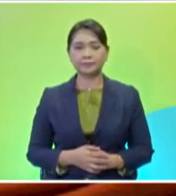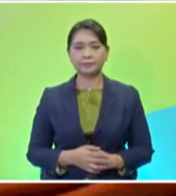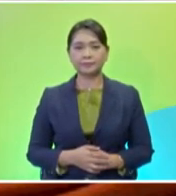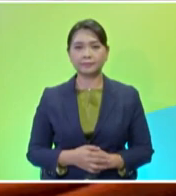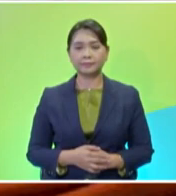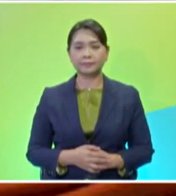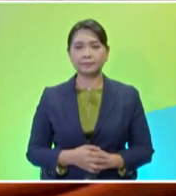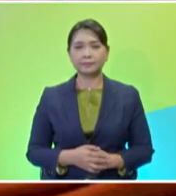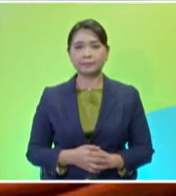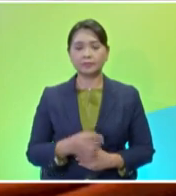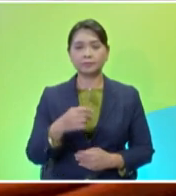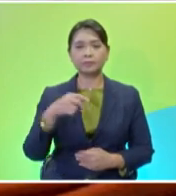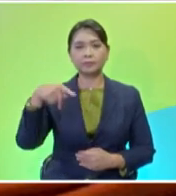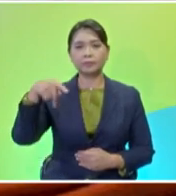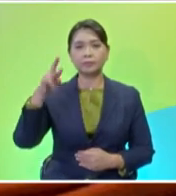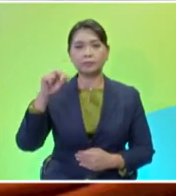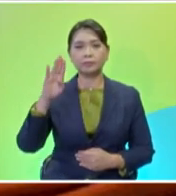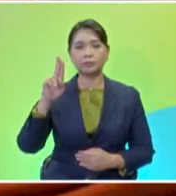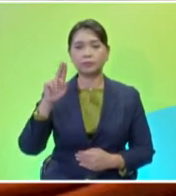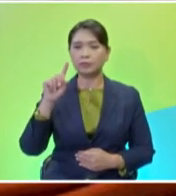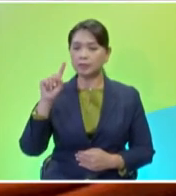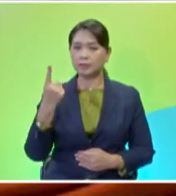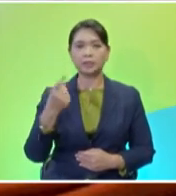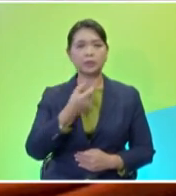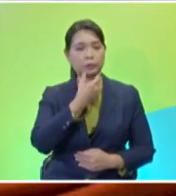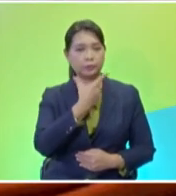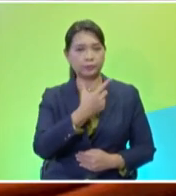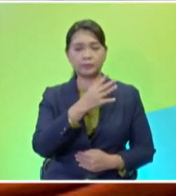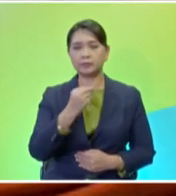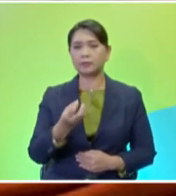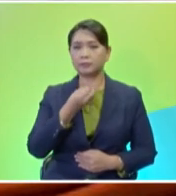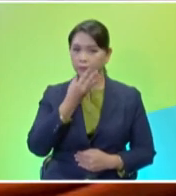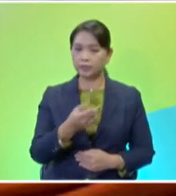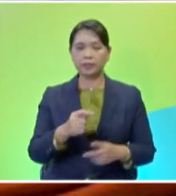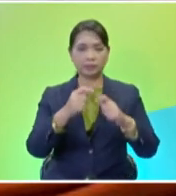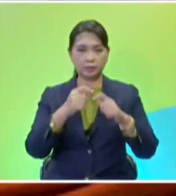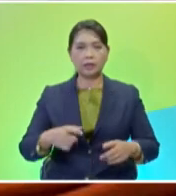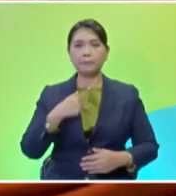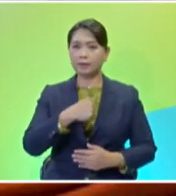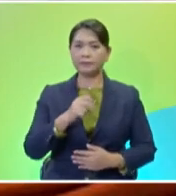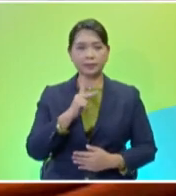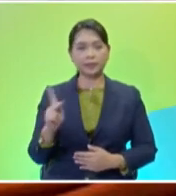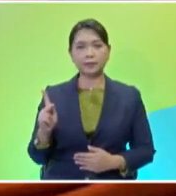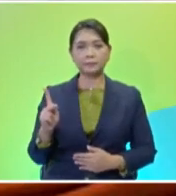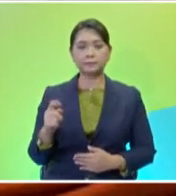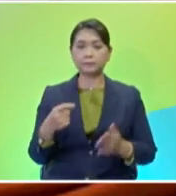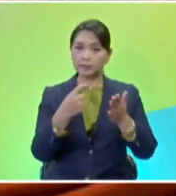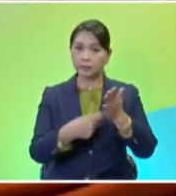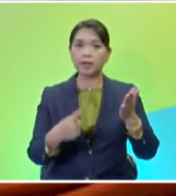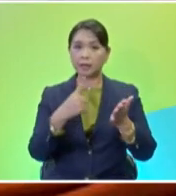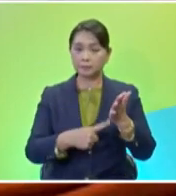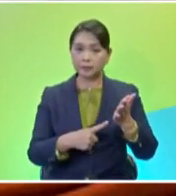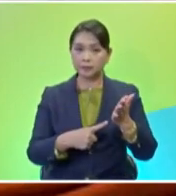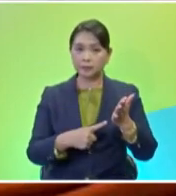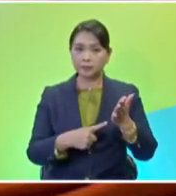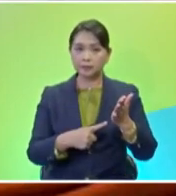Rabu hanya tersenyum sambil memberitahu bahwa beliau dia telah memaafkan Ali pemaaf kita berikan